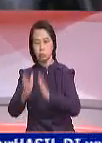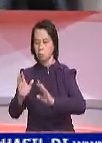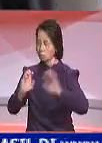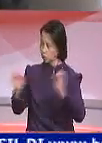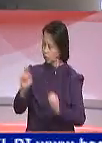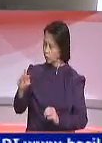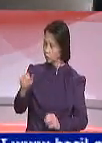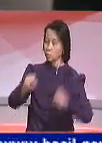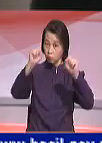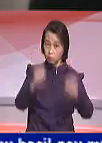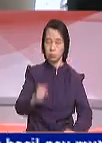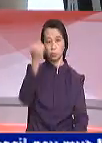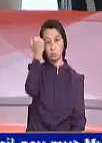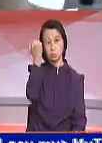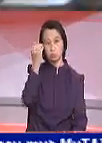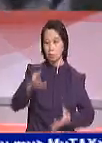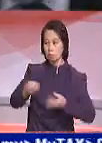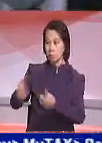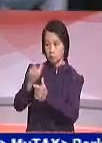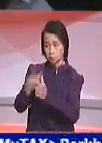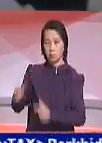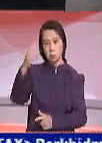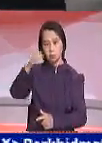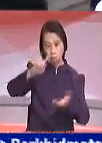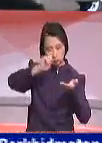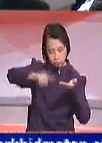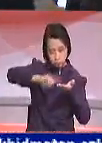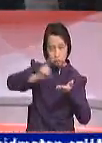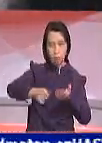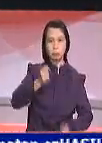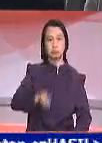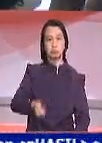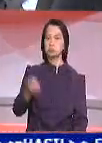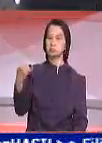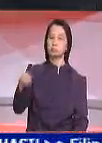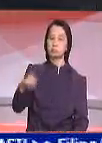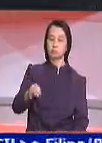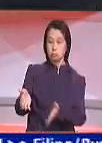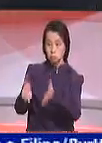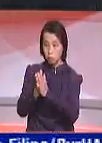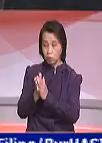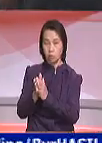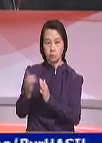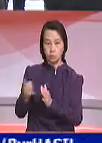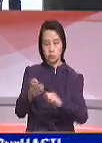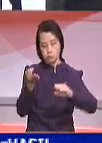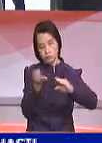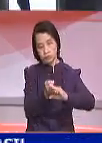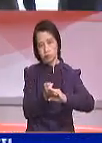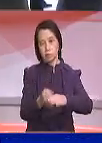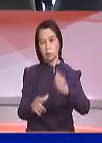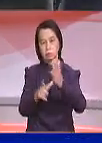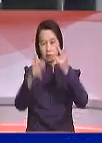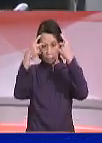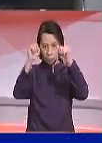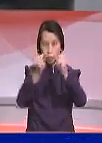kes untuk membolehkan mahkamah memberi kebenaran untuk semakan kehakiman. Permohonan semakan kehakiman itu difailkan Timbalan